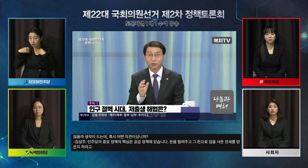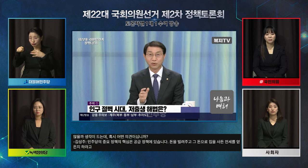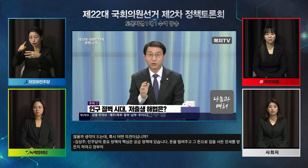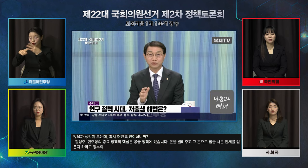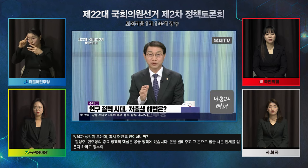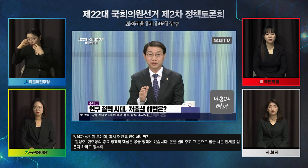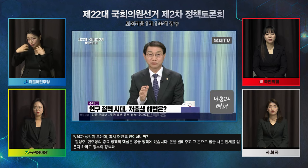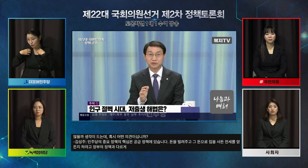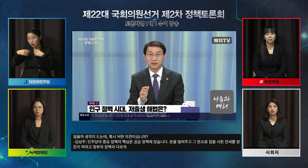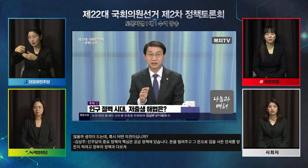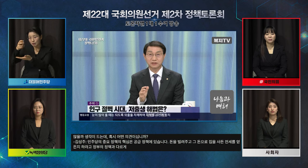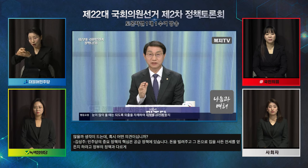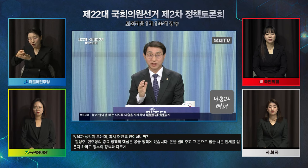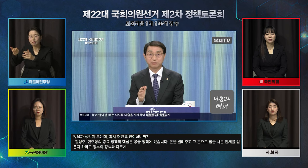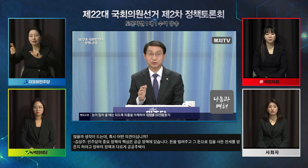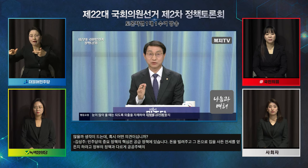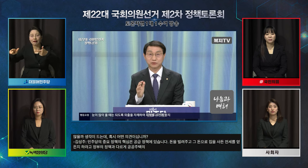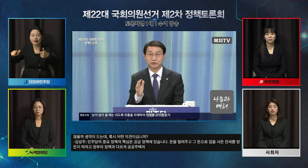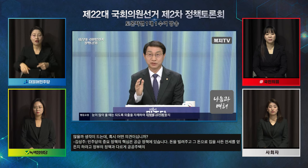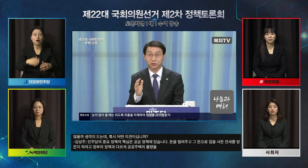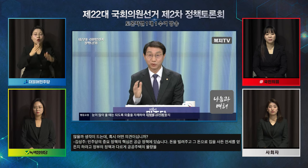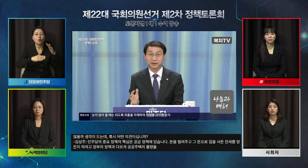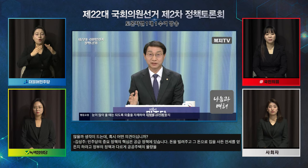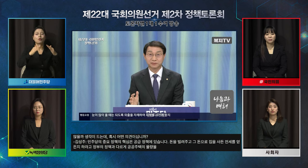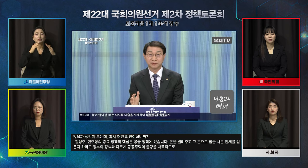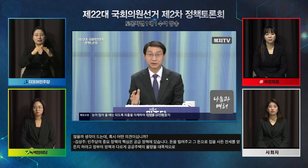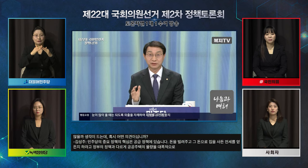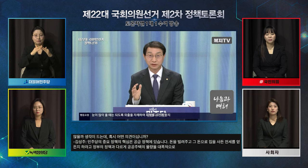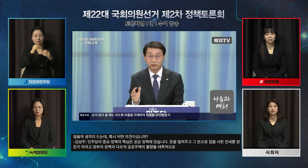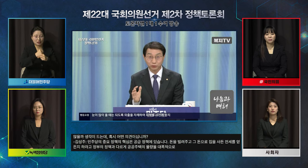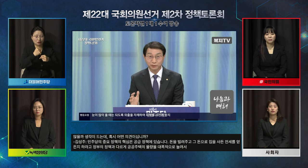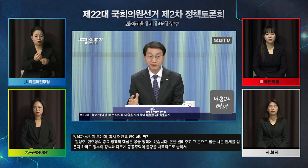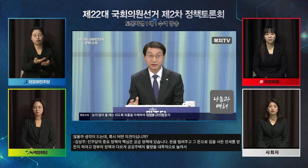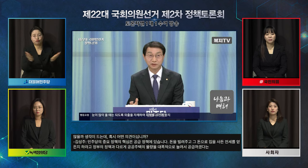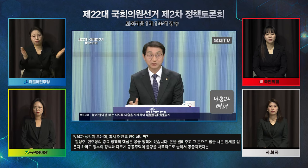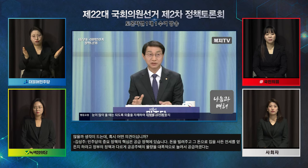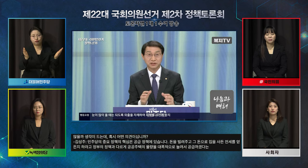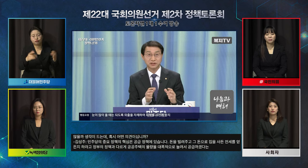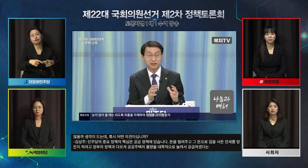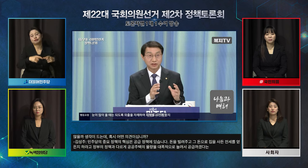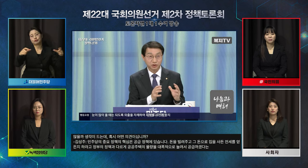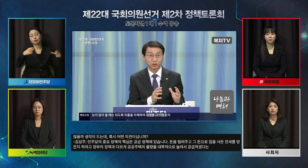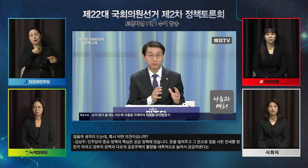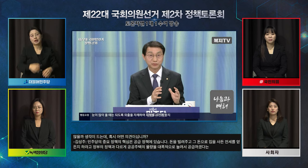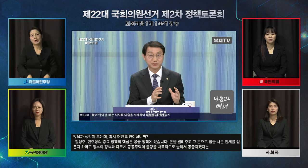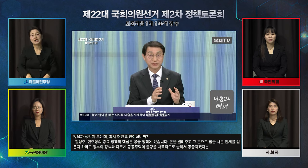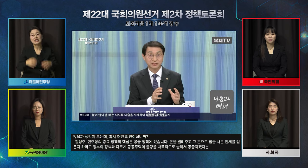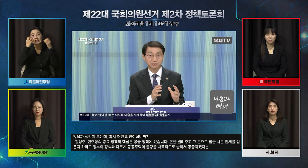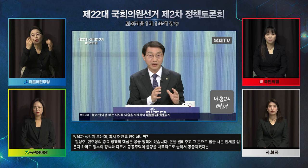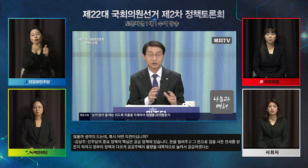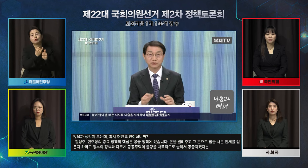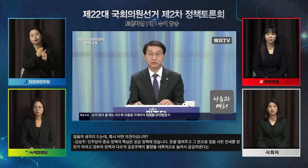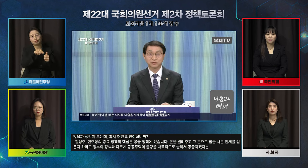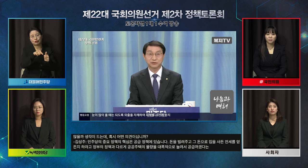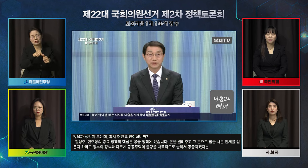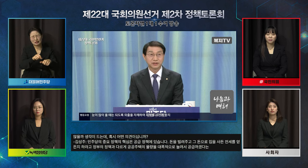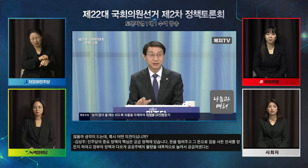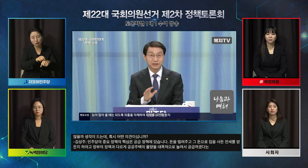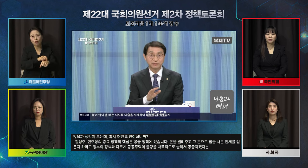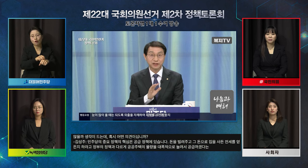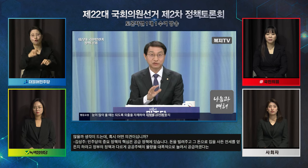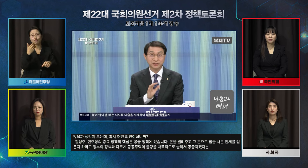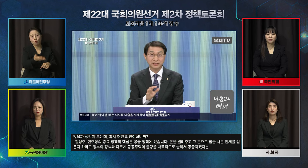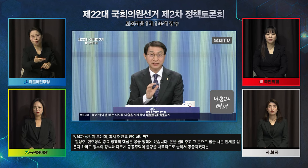공공주택의 물량을 대폭적으로 늘려서 공급하겠다는 것입니다. 특히 신혼부부에 대해서는 파격적으로